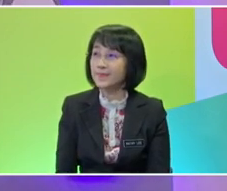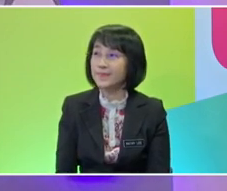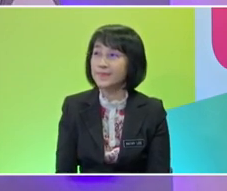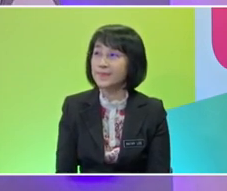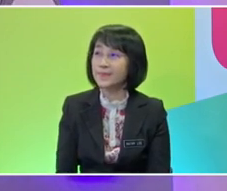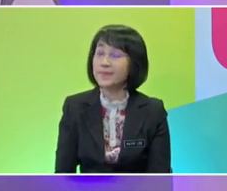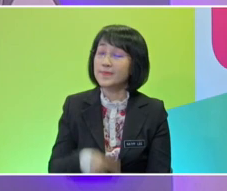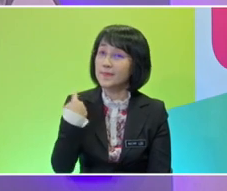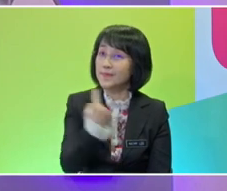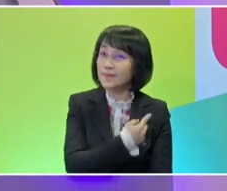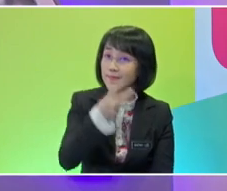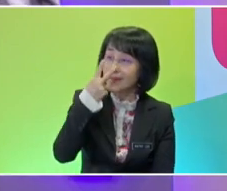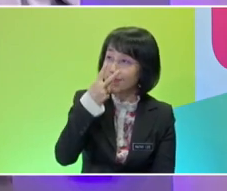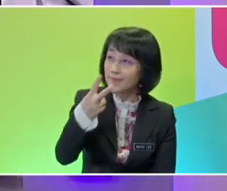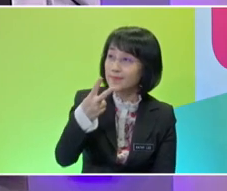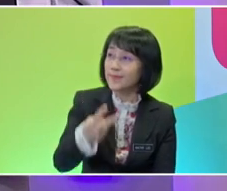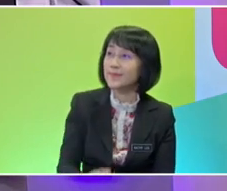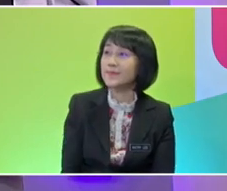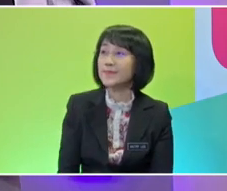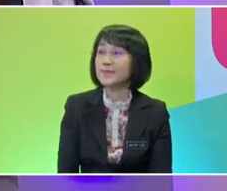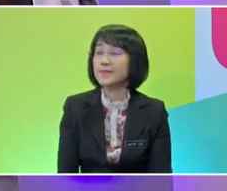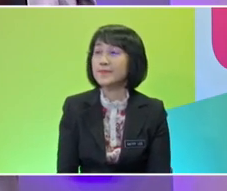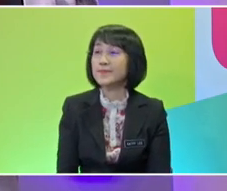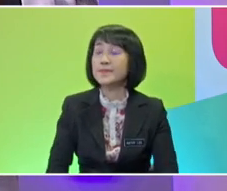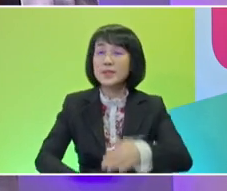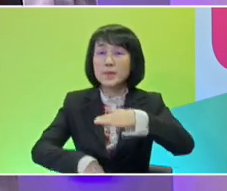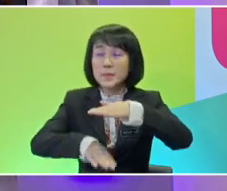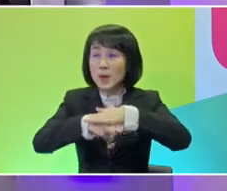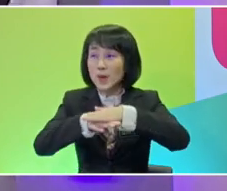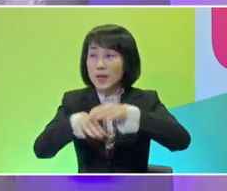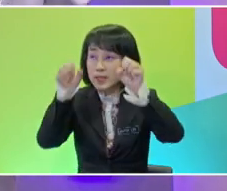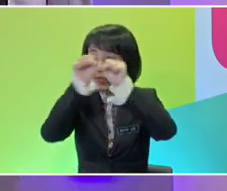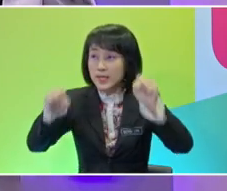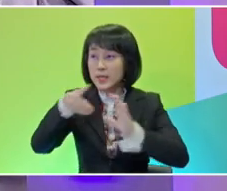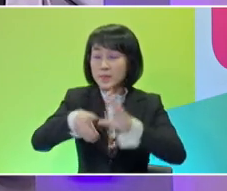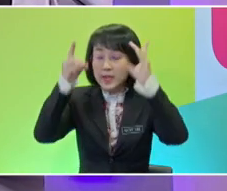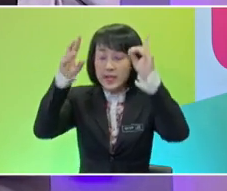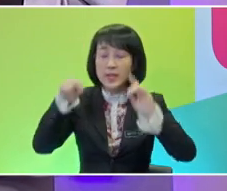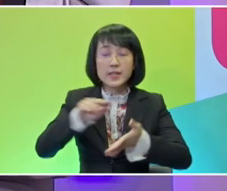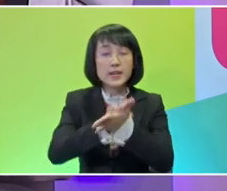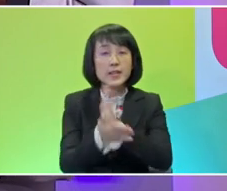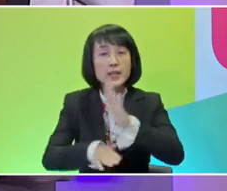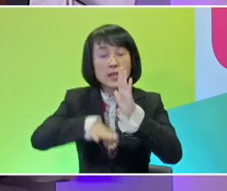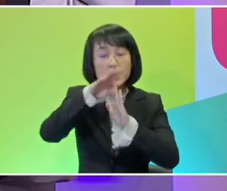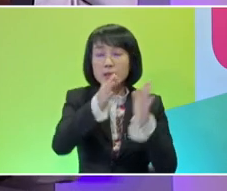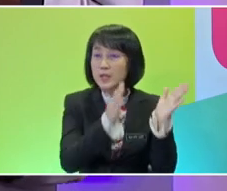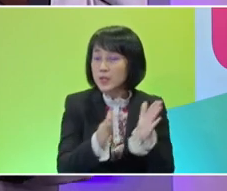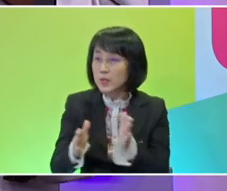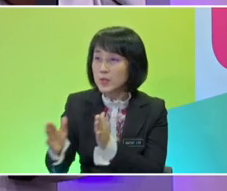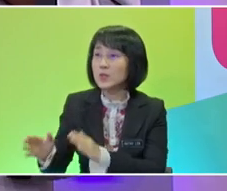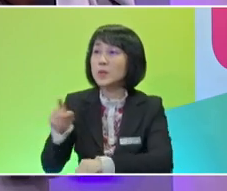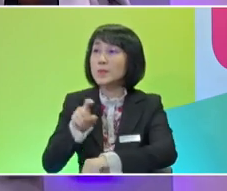Tengok ya kalau kita tengok eee di bawah tadi sistem pendidikan menjadi lebih tersusun ketika